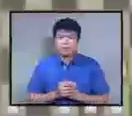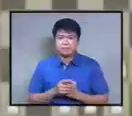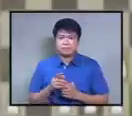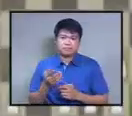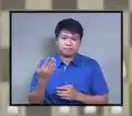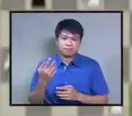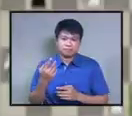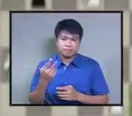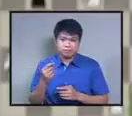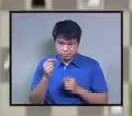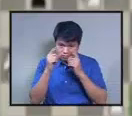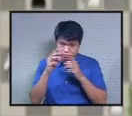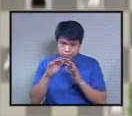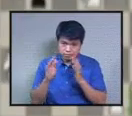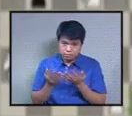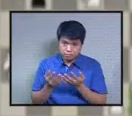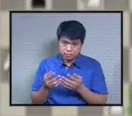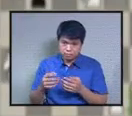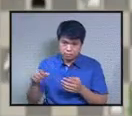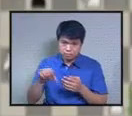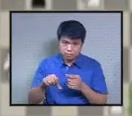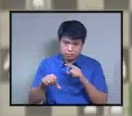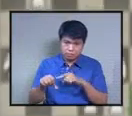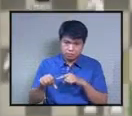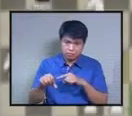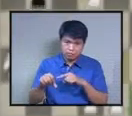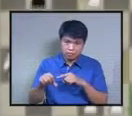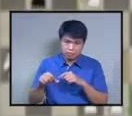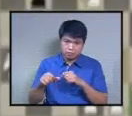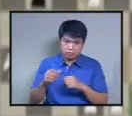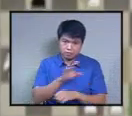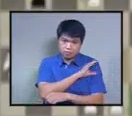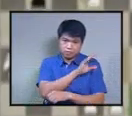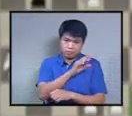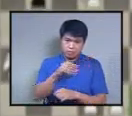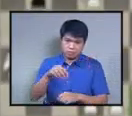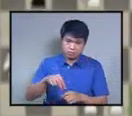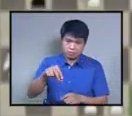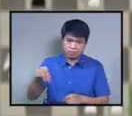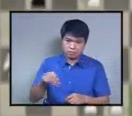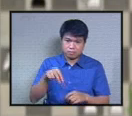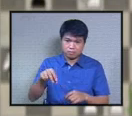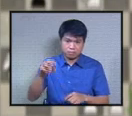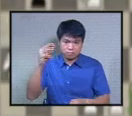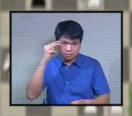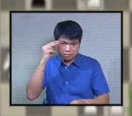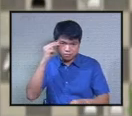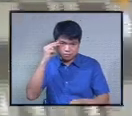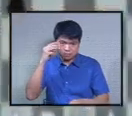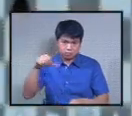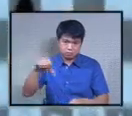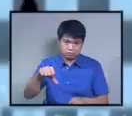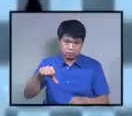Kailan lang nagulantang ang mundo nang matalo sa World Fischer Random Chess Championship ang world number one sa chess na si Magnus Carlsen, ang